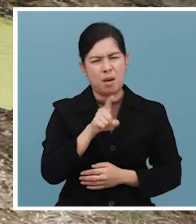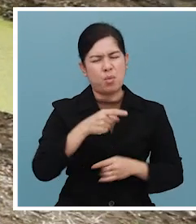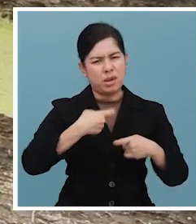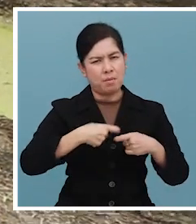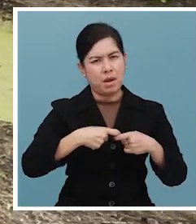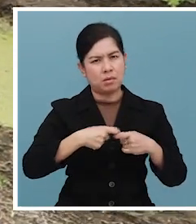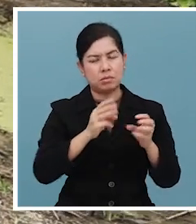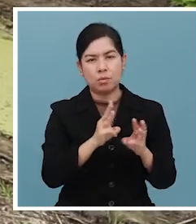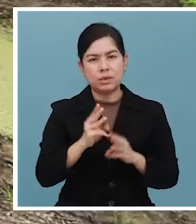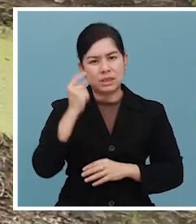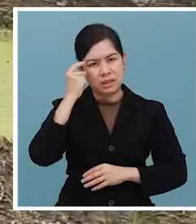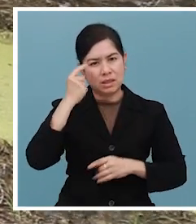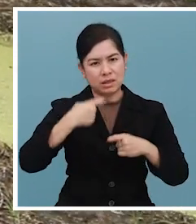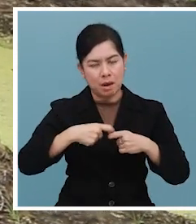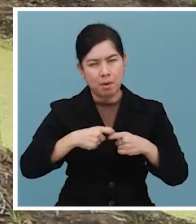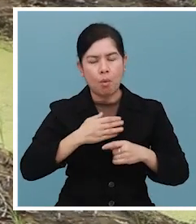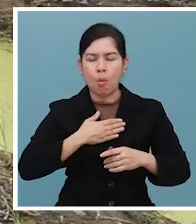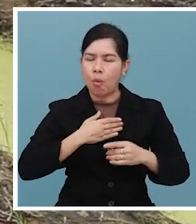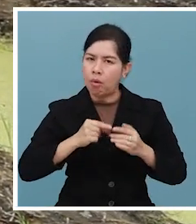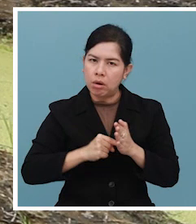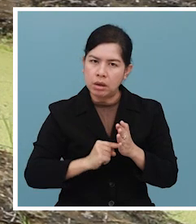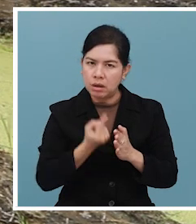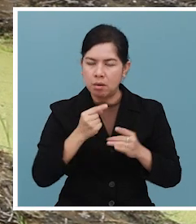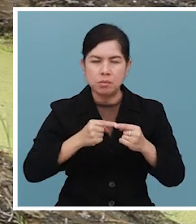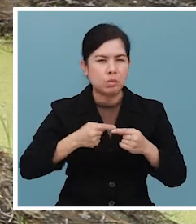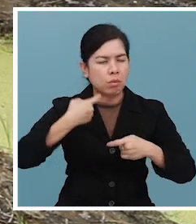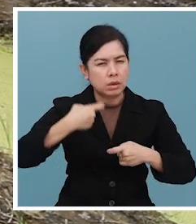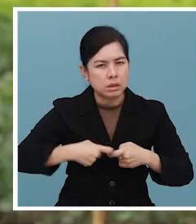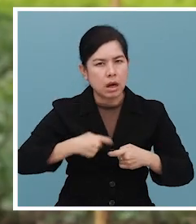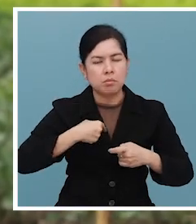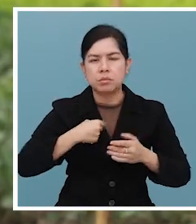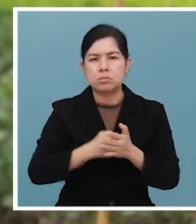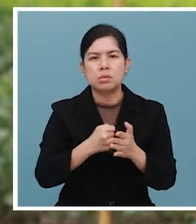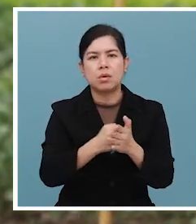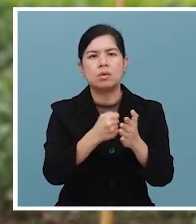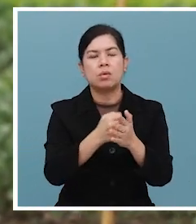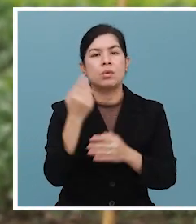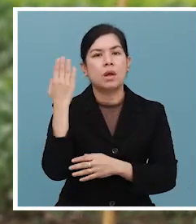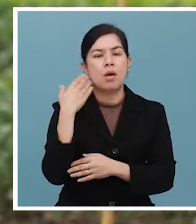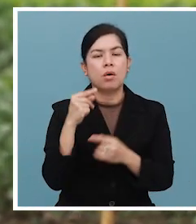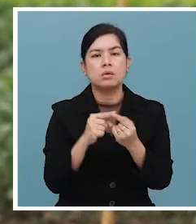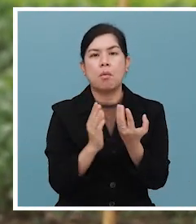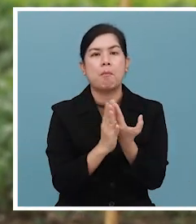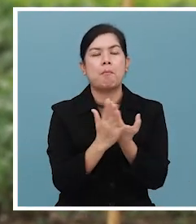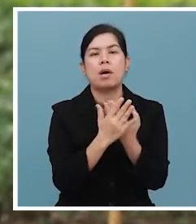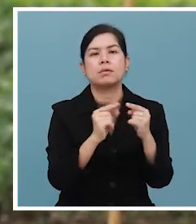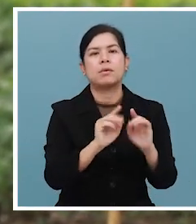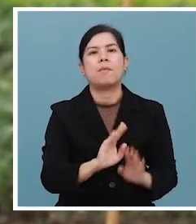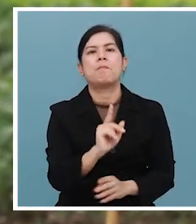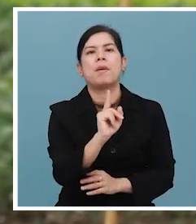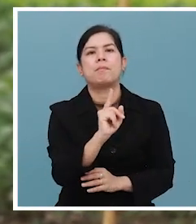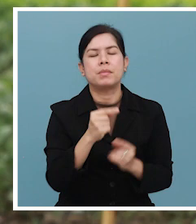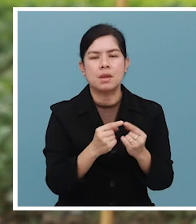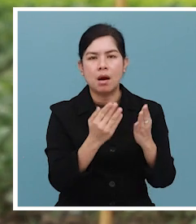ไหมเนี่ย ตอนแรกก็ยากนะสู้ทุกอย่างเลย นั่นสิเพราะว่าเคยปลูกแบบพันเดียว ใช่ เต็ม ใช่ อ ัน นี้ต้องมาคิดแปลง